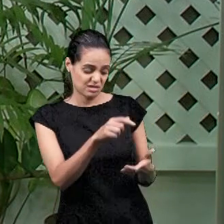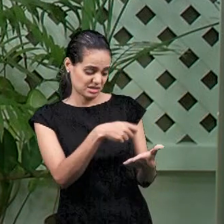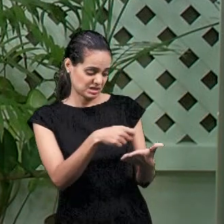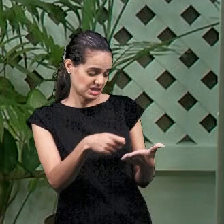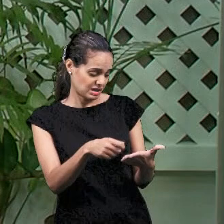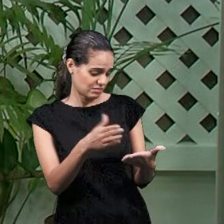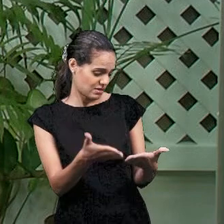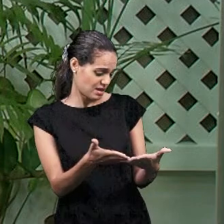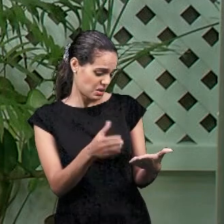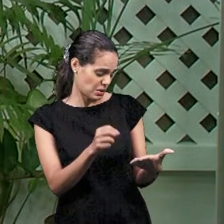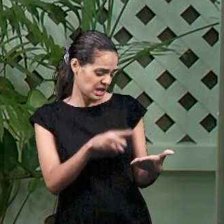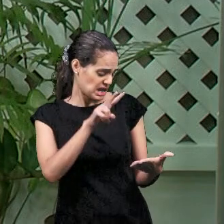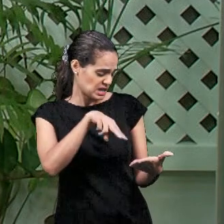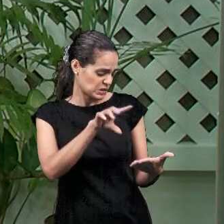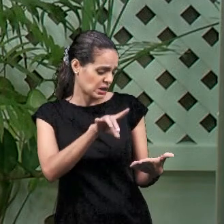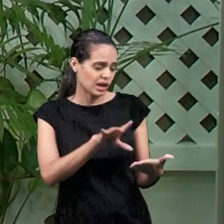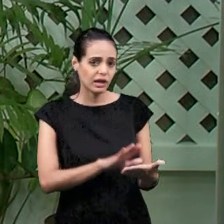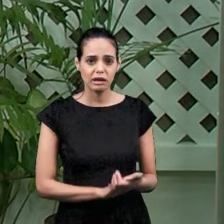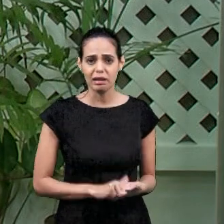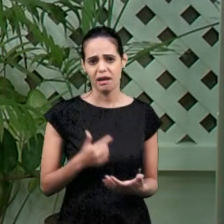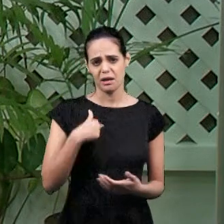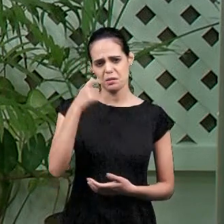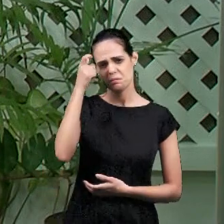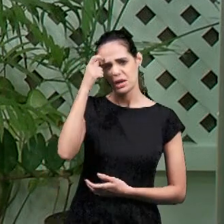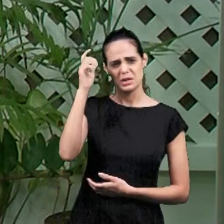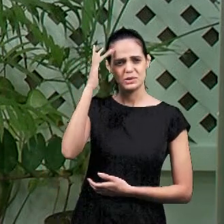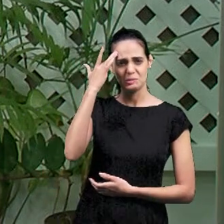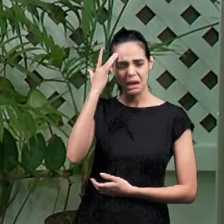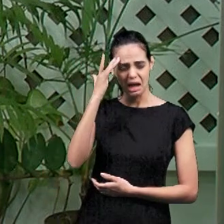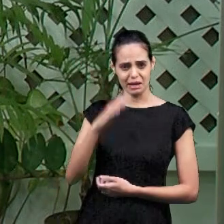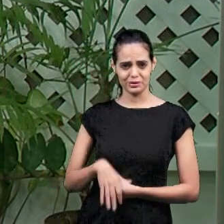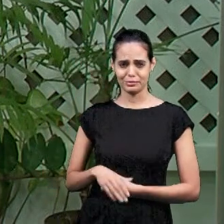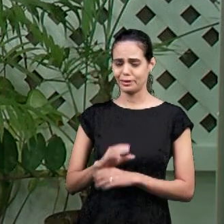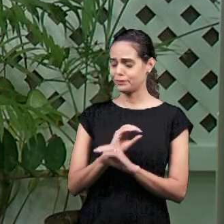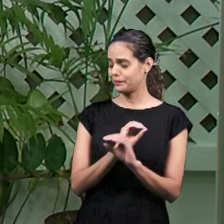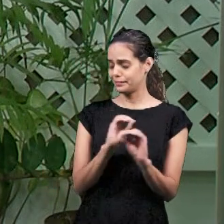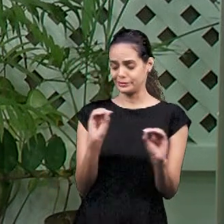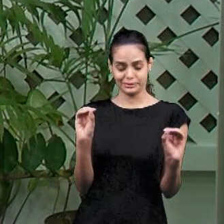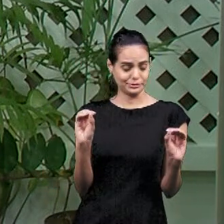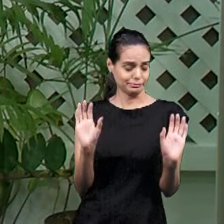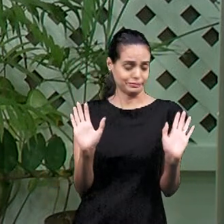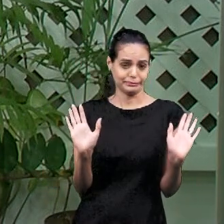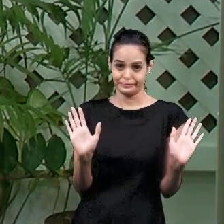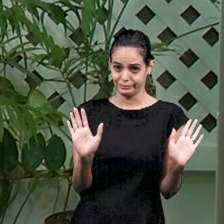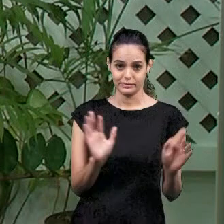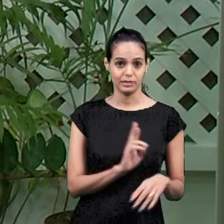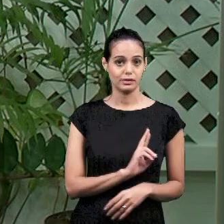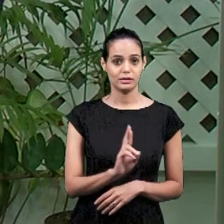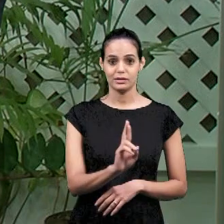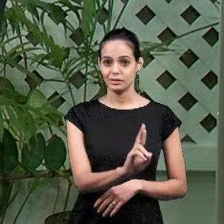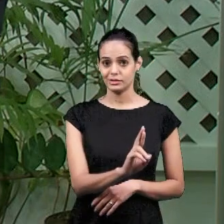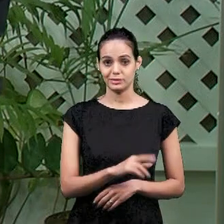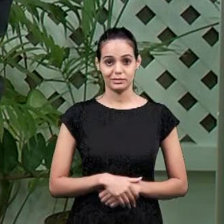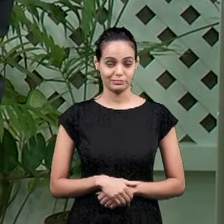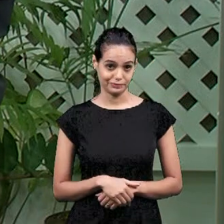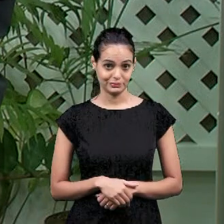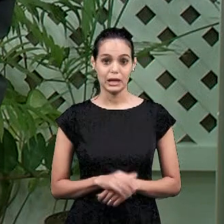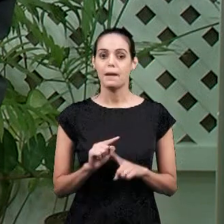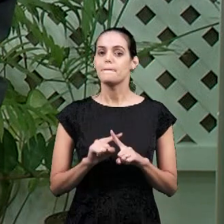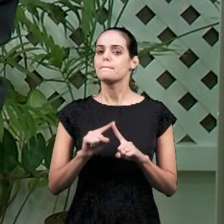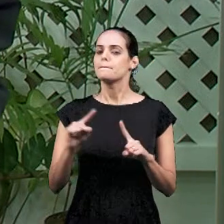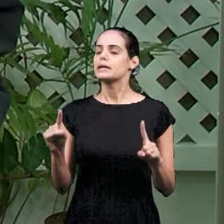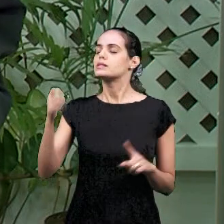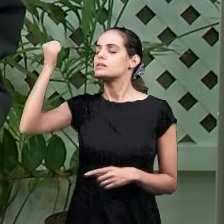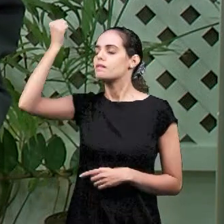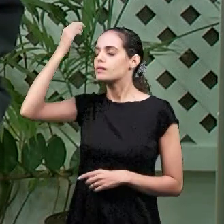veut dire ce que tout le monde sait déjà. C'est écrit, voilà, c'est tout. Et vous, je pense, je trouve, vous avez